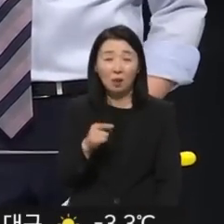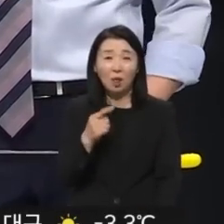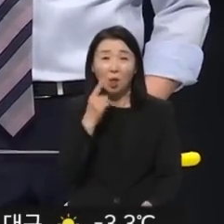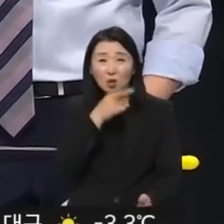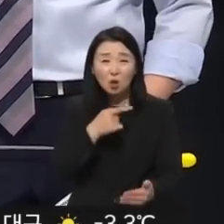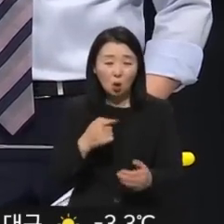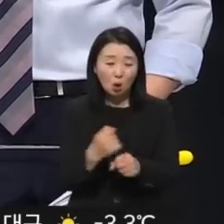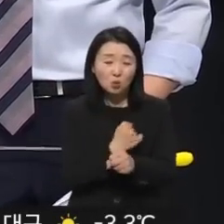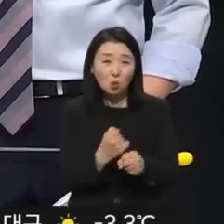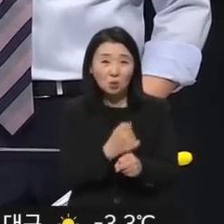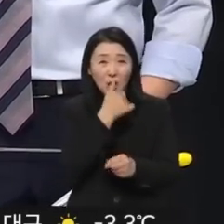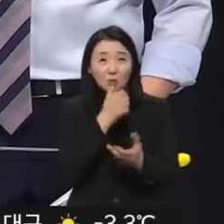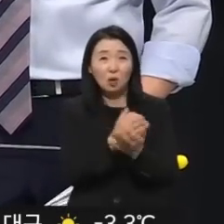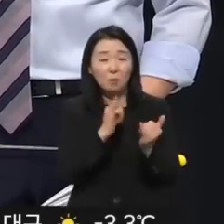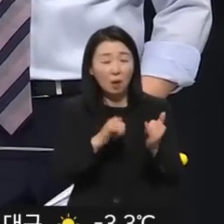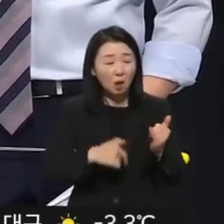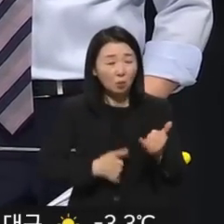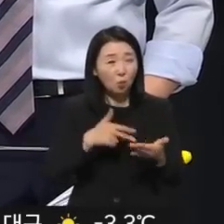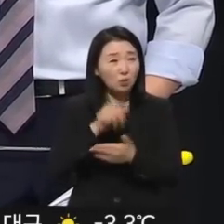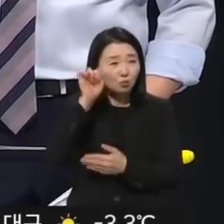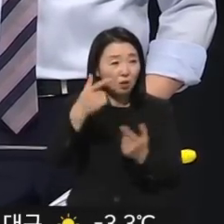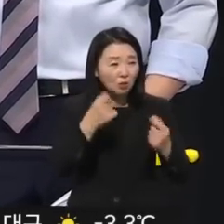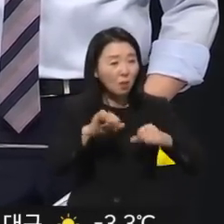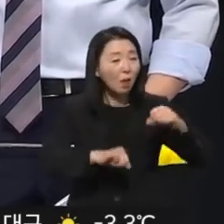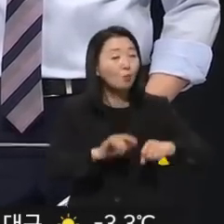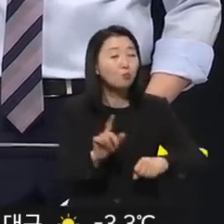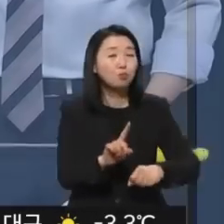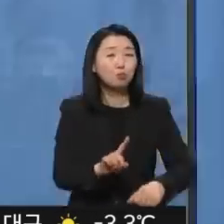주제에 독립수사처럼 행동하고 있다고 꼬집었습니다.